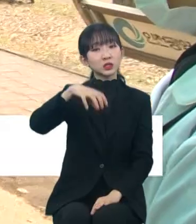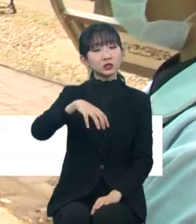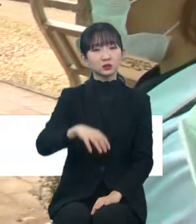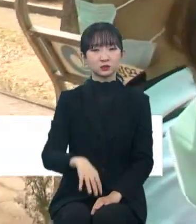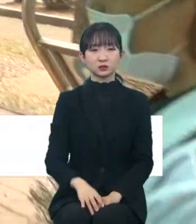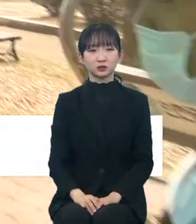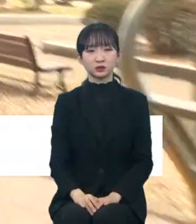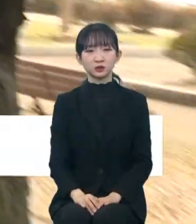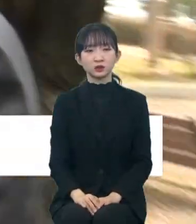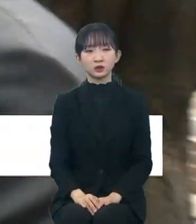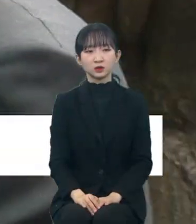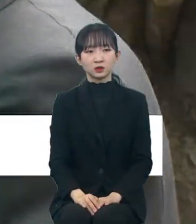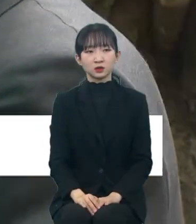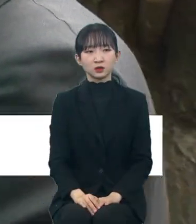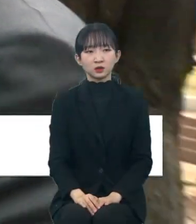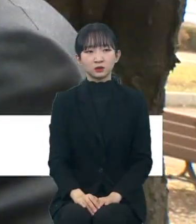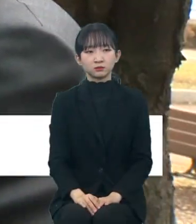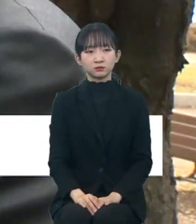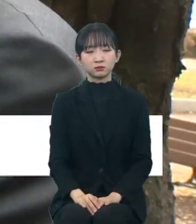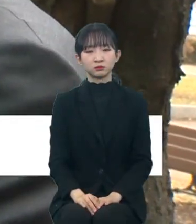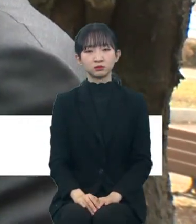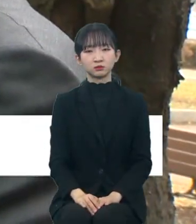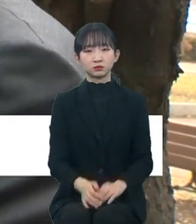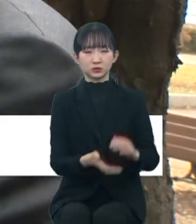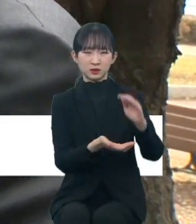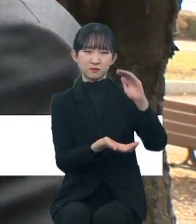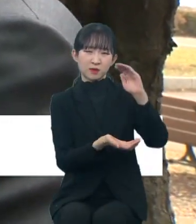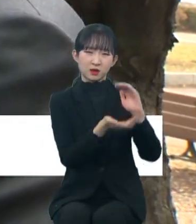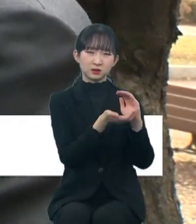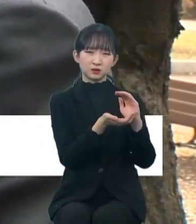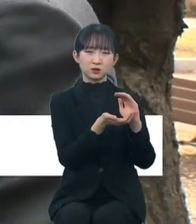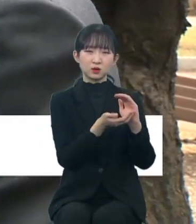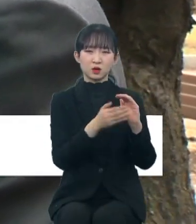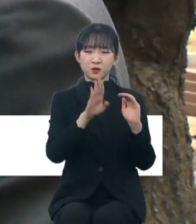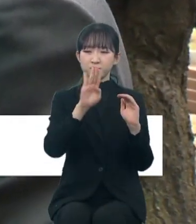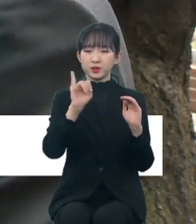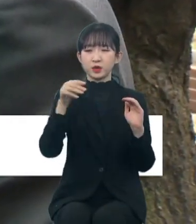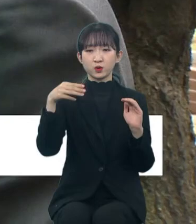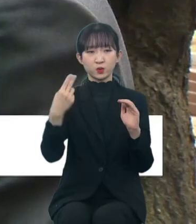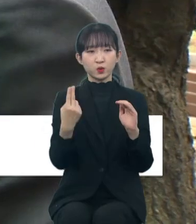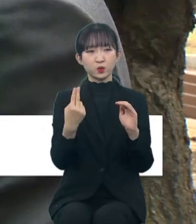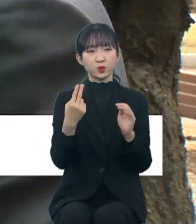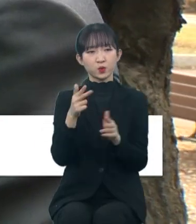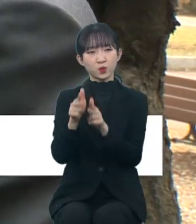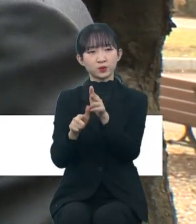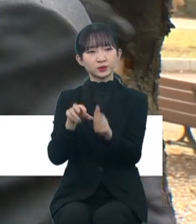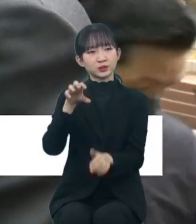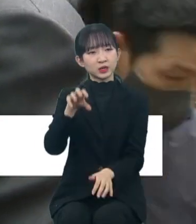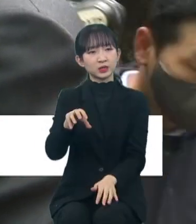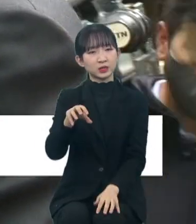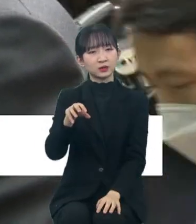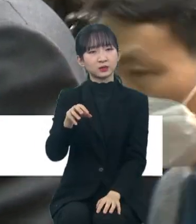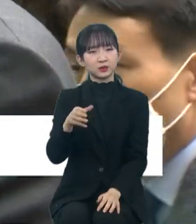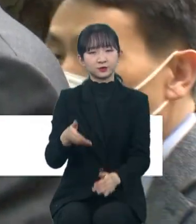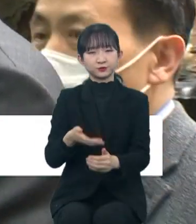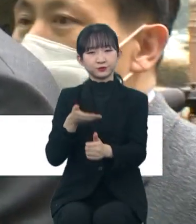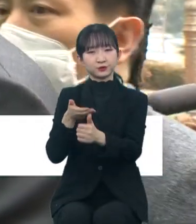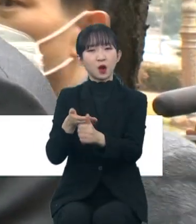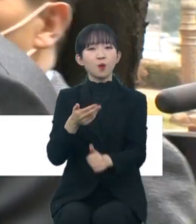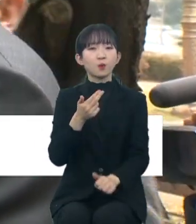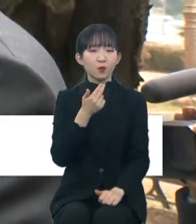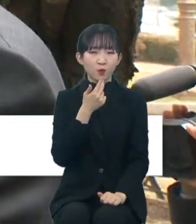때문에 비료 공장에서 공급받기를 좀 꺼려합니다. 그래서 농장 같은 데서 이제 저희들이